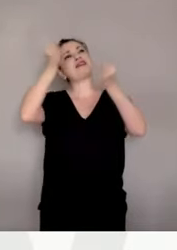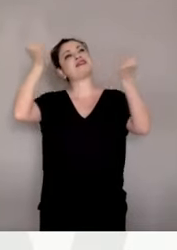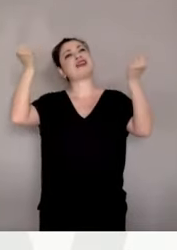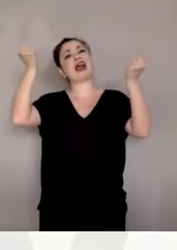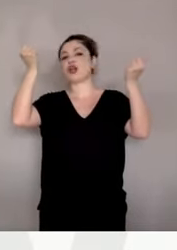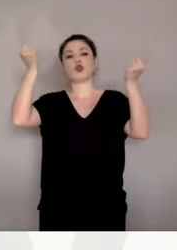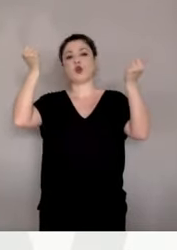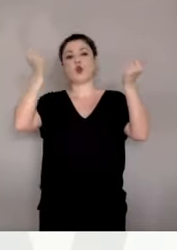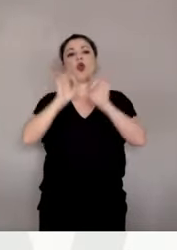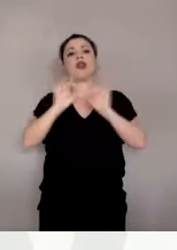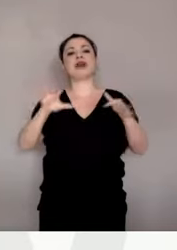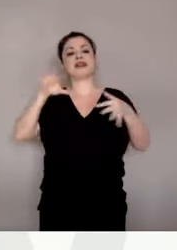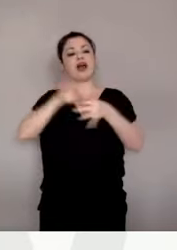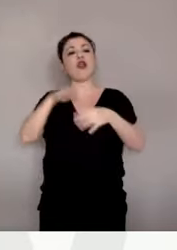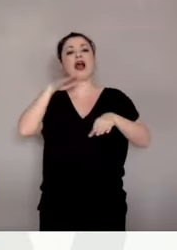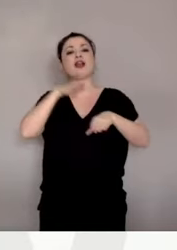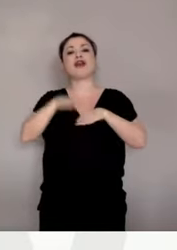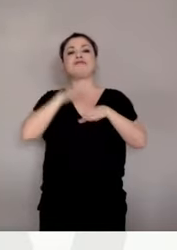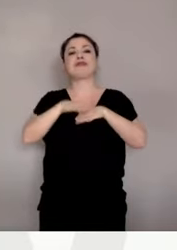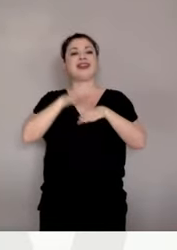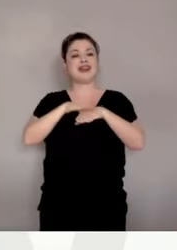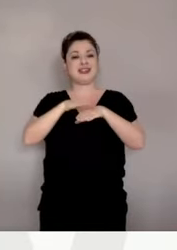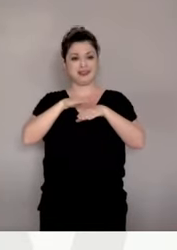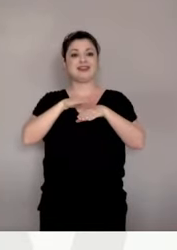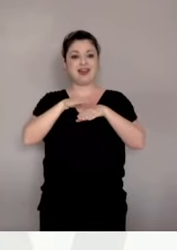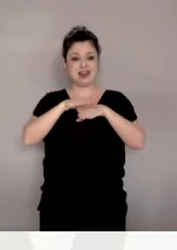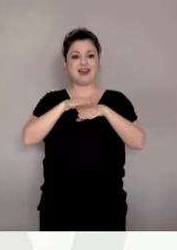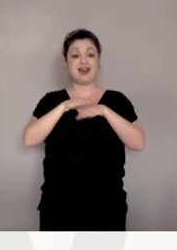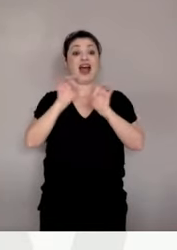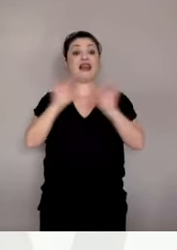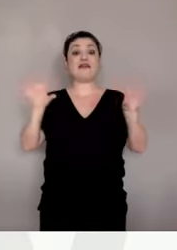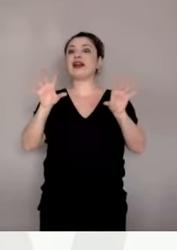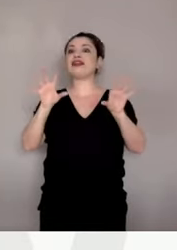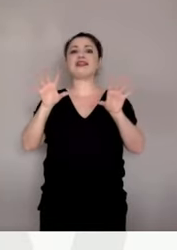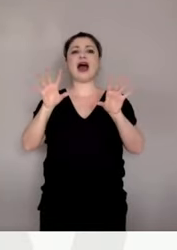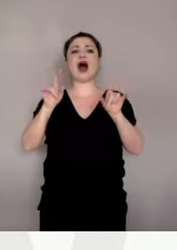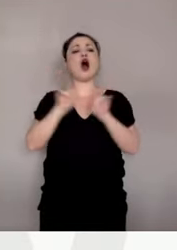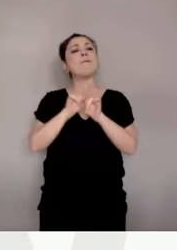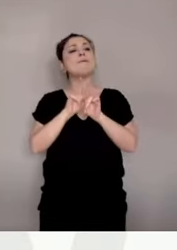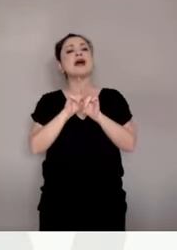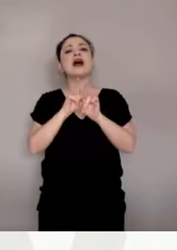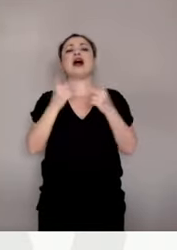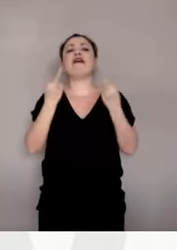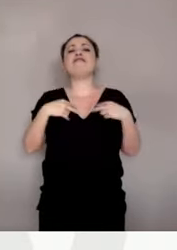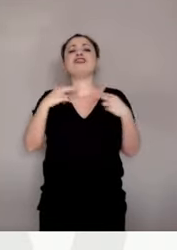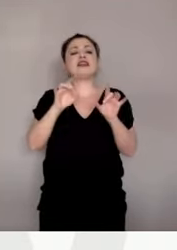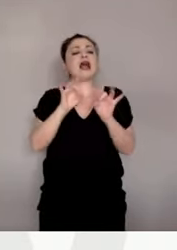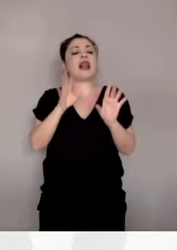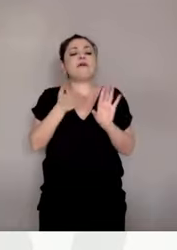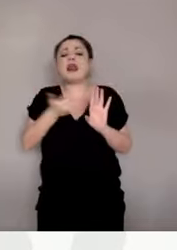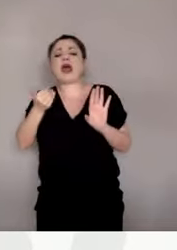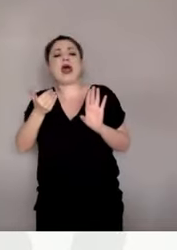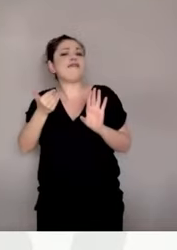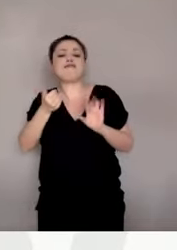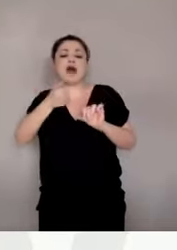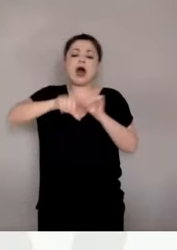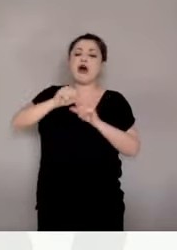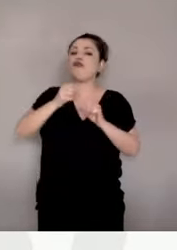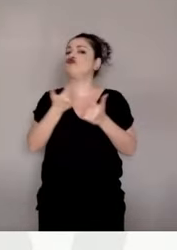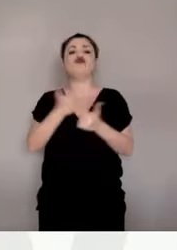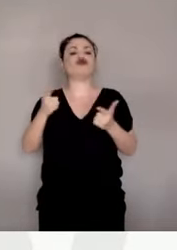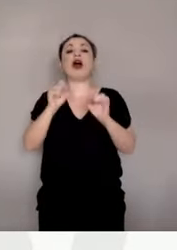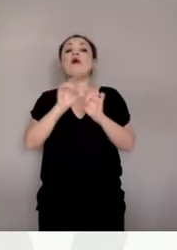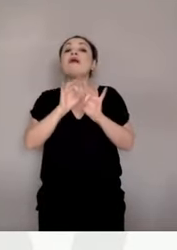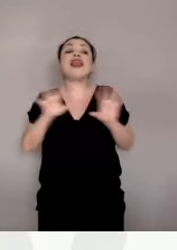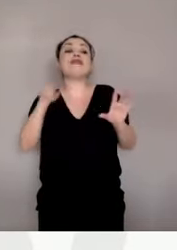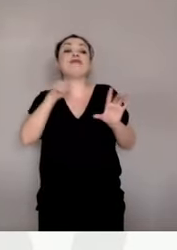dato esperienziale, è una componente insostituibile della vita che va declinata e va vissuta,